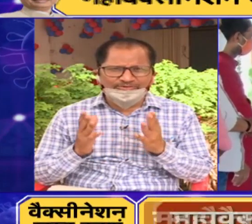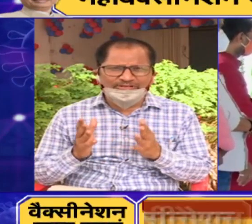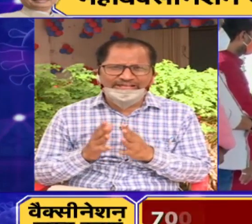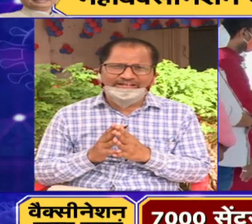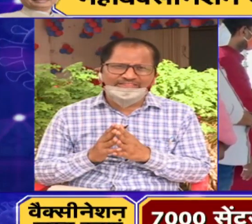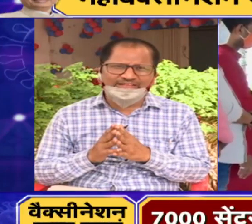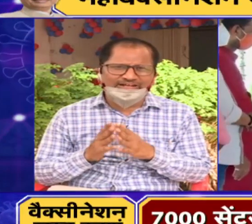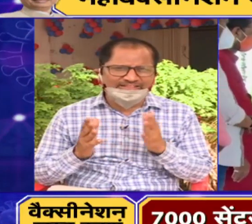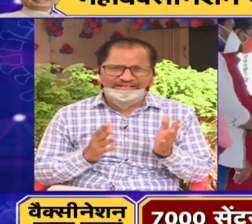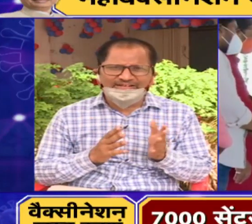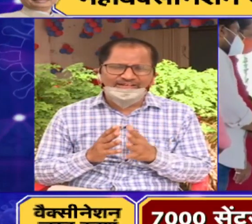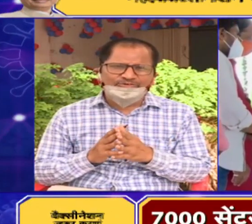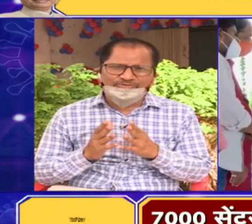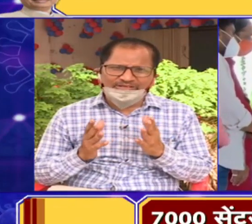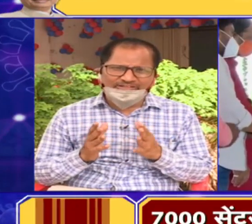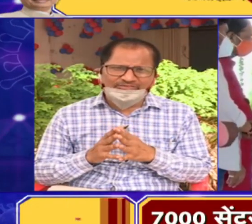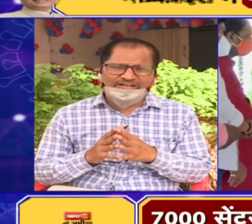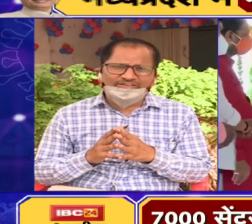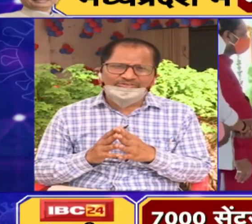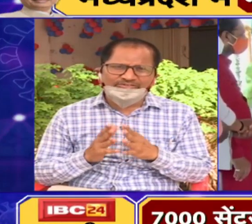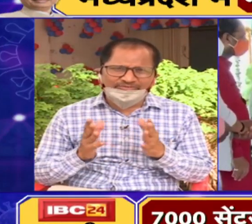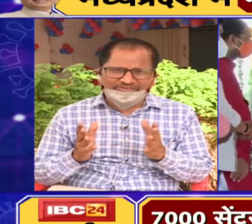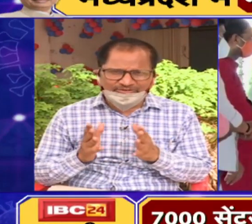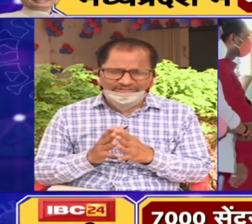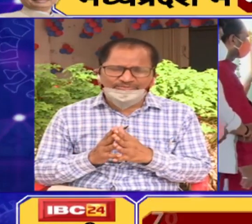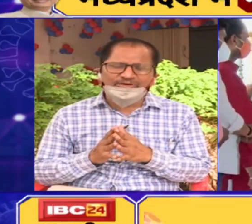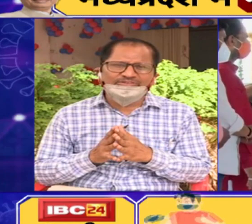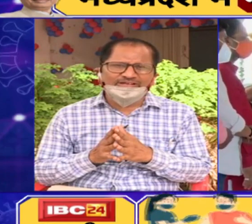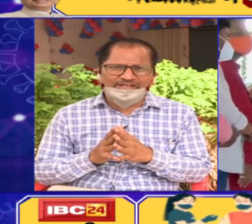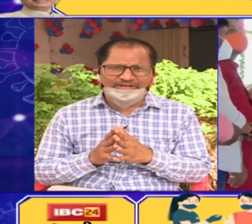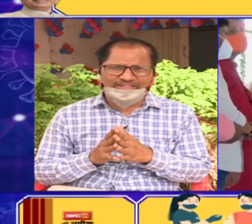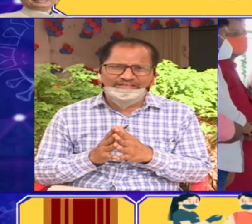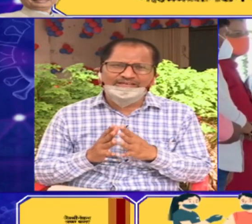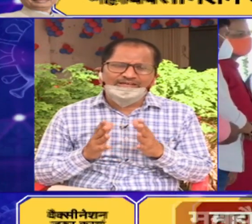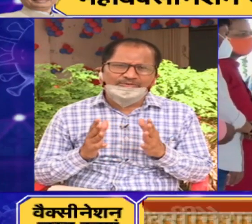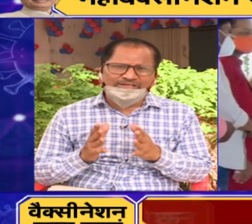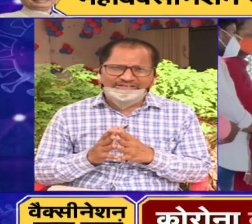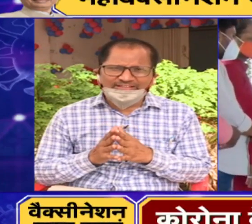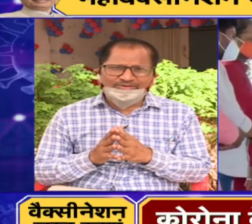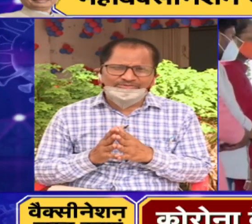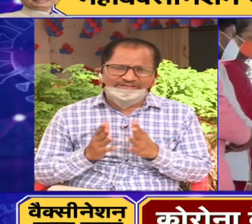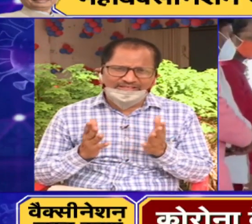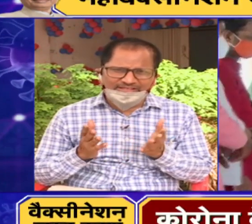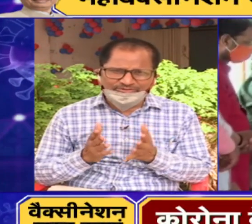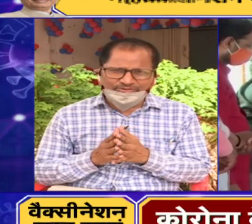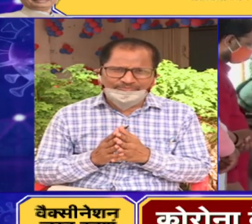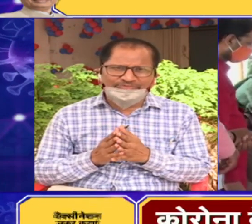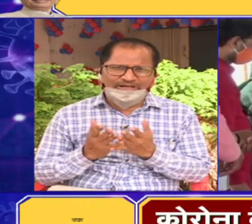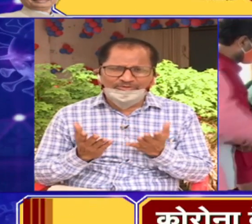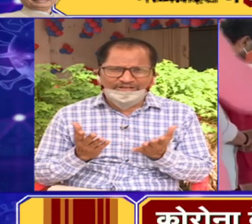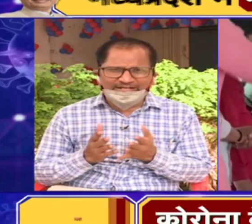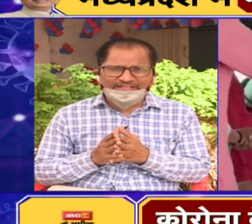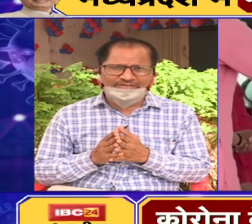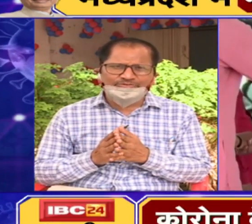भी काफ़ी उनको लाइक करते हैं, लगातार कुछ भी दिव्यांग जनों से समस्या होती है वो हमेशा हेल्प करते हैं। मैं चाहता हूं सर कि ये